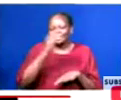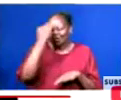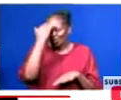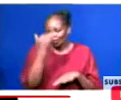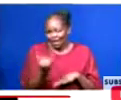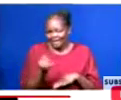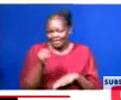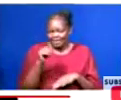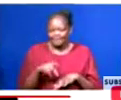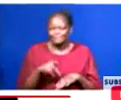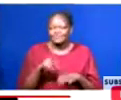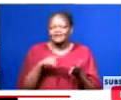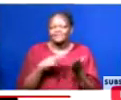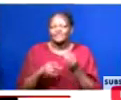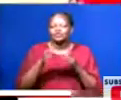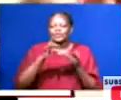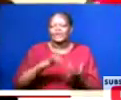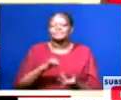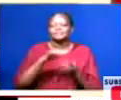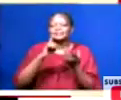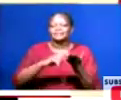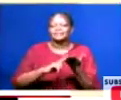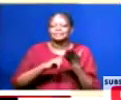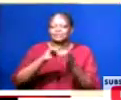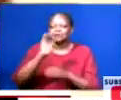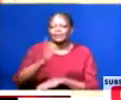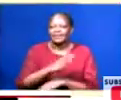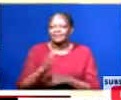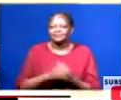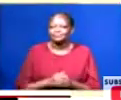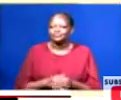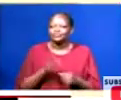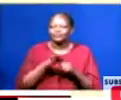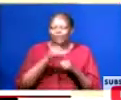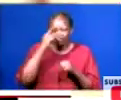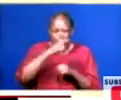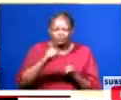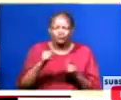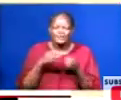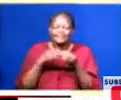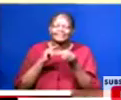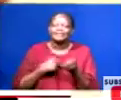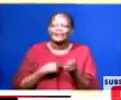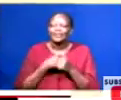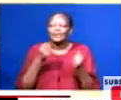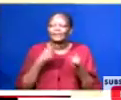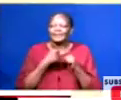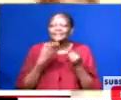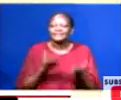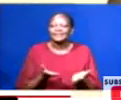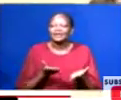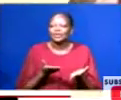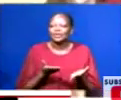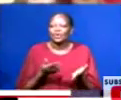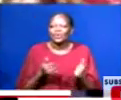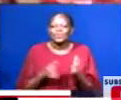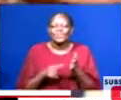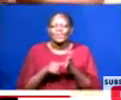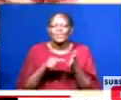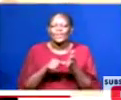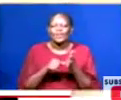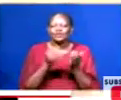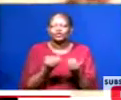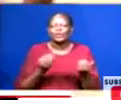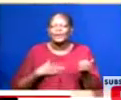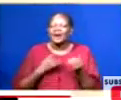to prioritize the discussion in parliament. Tumewachagua mtupeleke kwa njia iliyo bora, lakini saa hii mnatuweka kwa mashimo. Watoto wetu